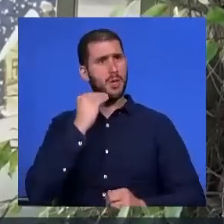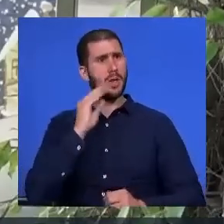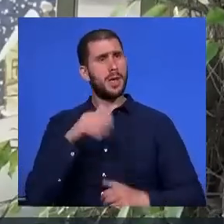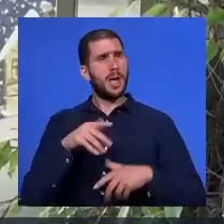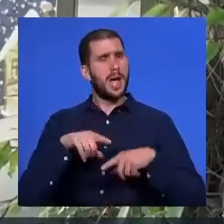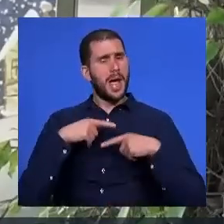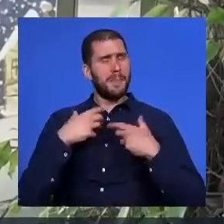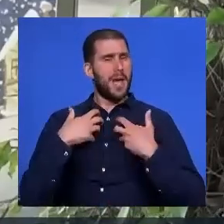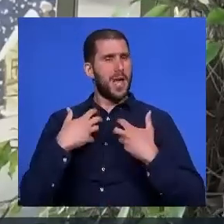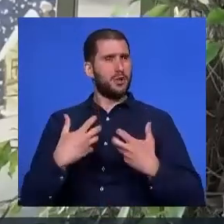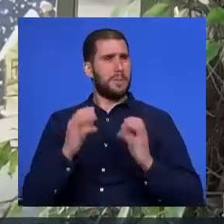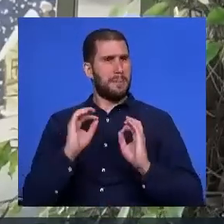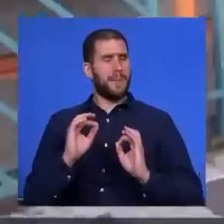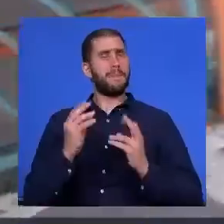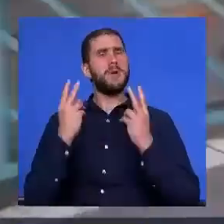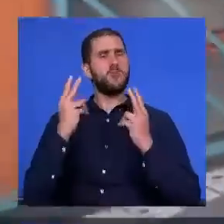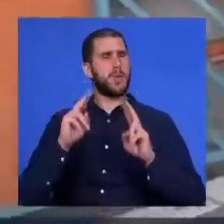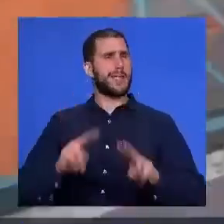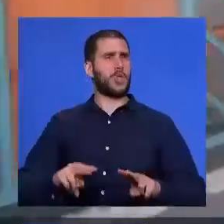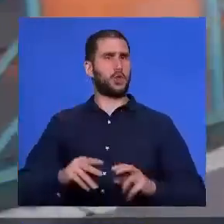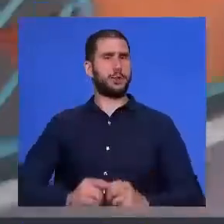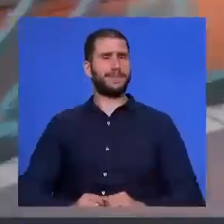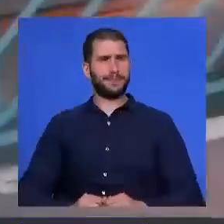חיים עשירים, חיים של משמעות.